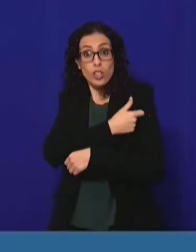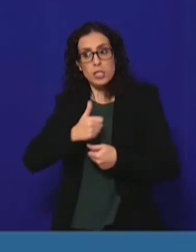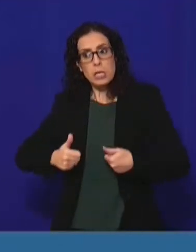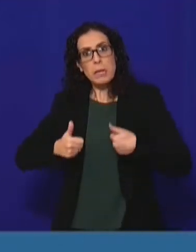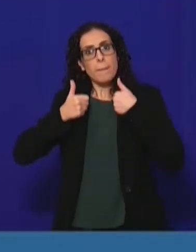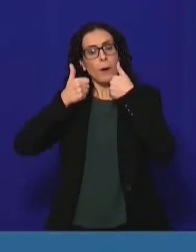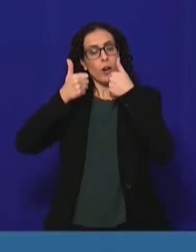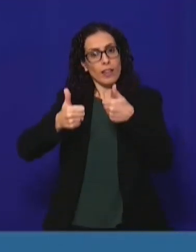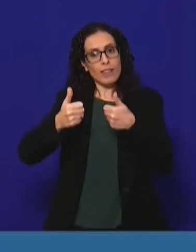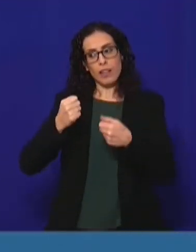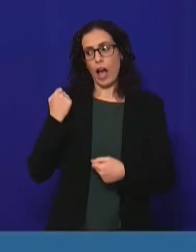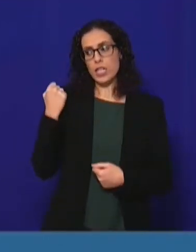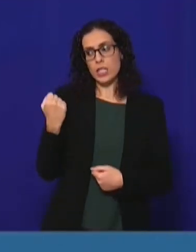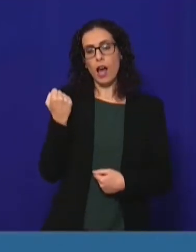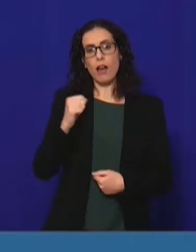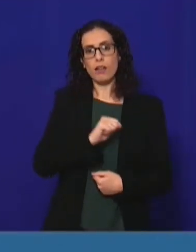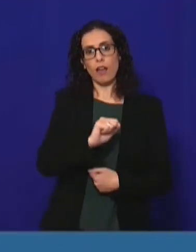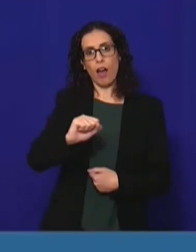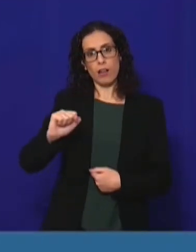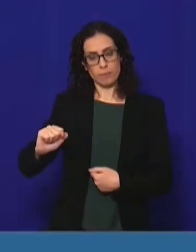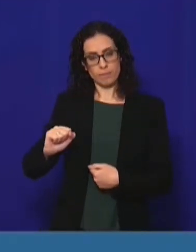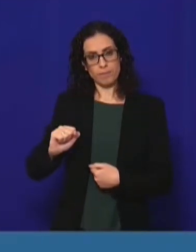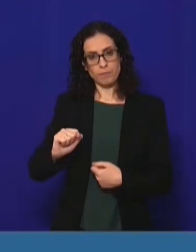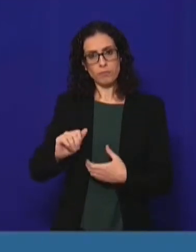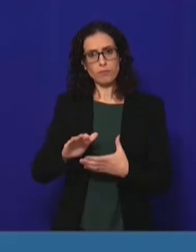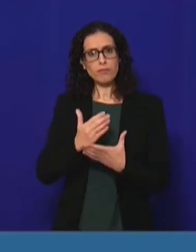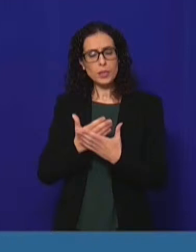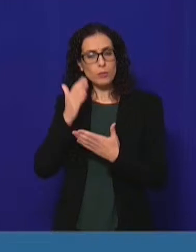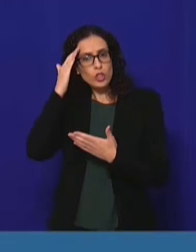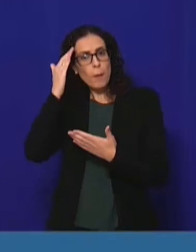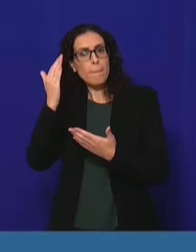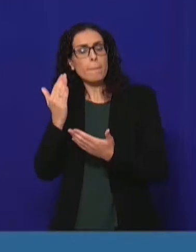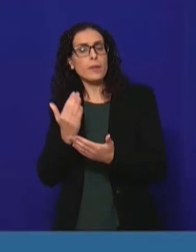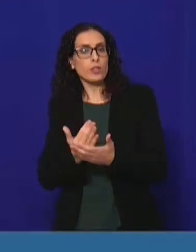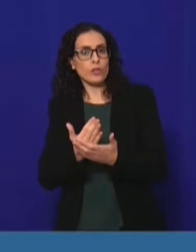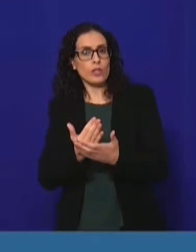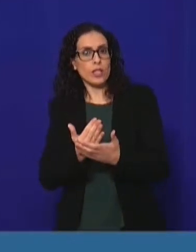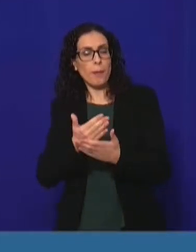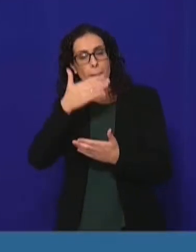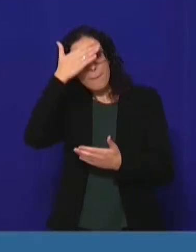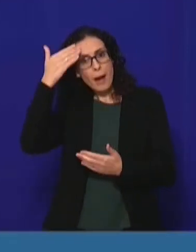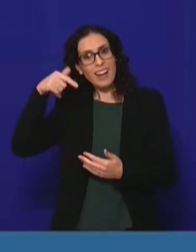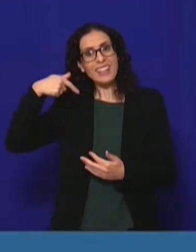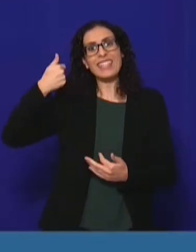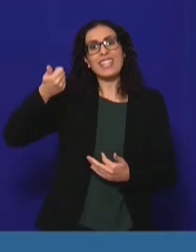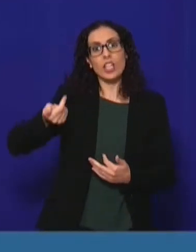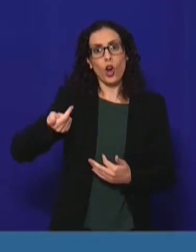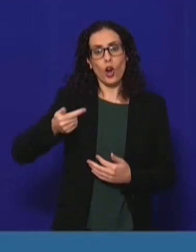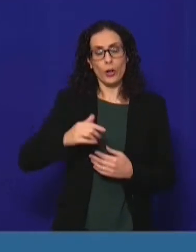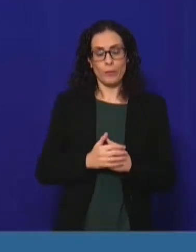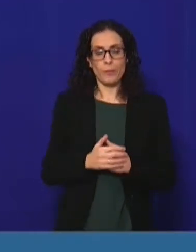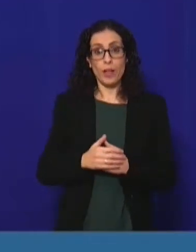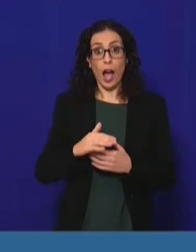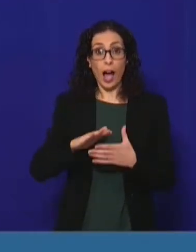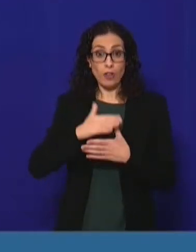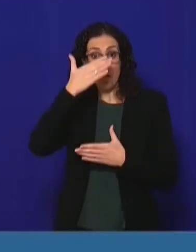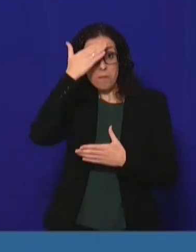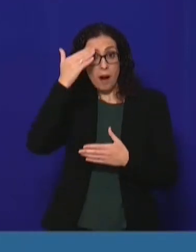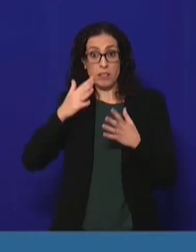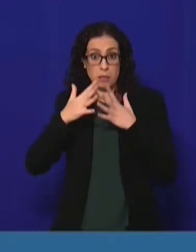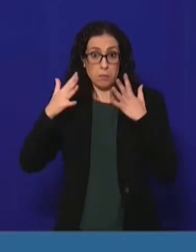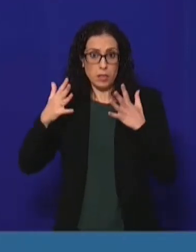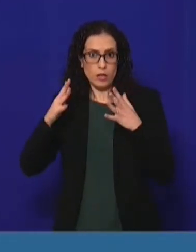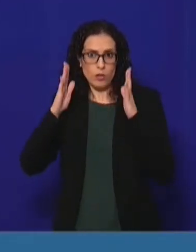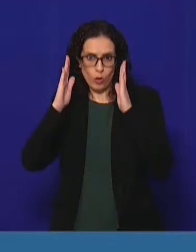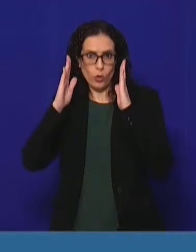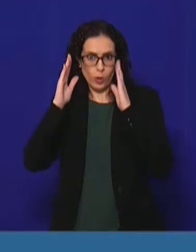dawn il-vaccines li huma jkunu qegħdin jipprevenju ħafna mart li huwa serju ħafna. U l-istess